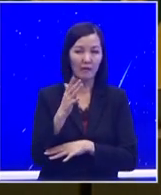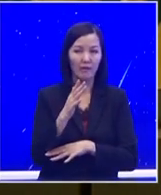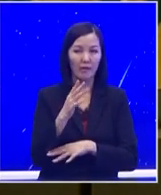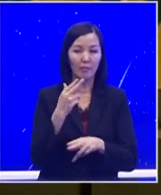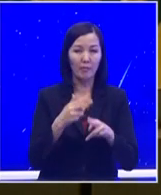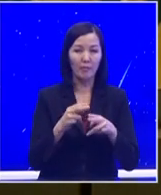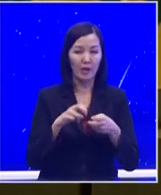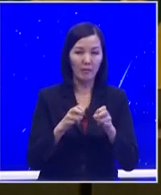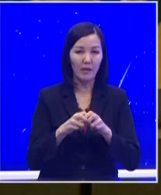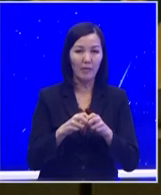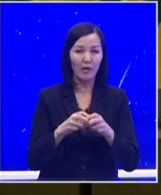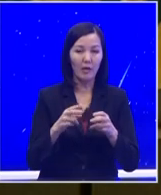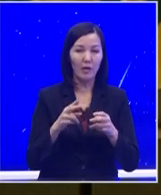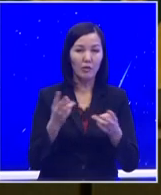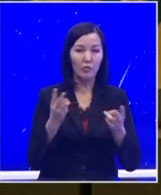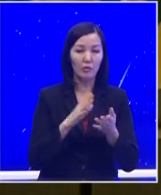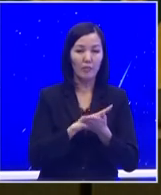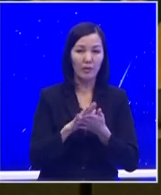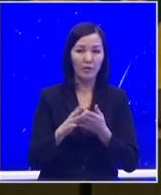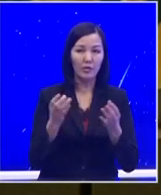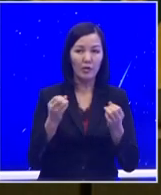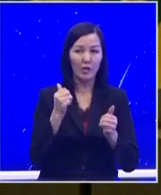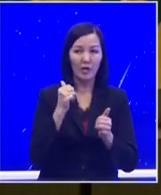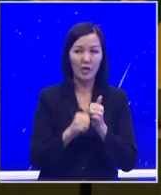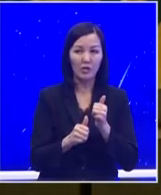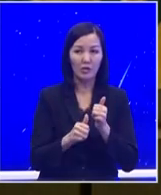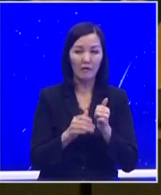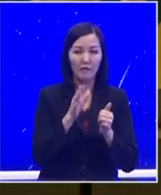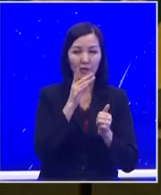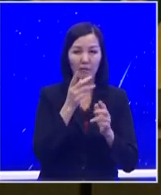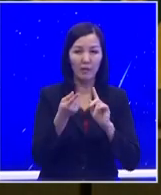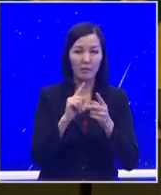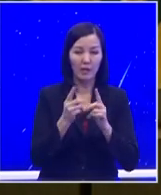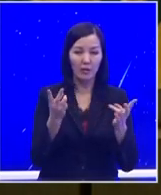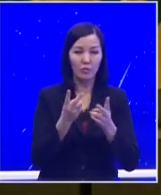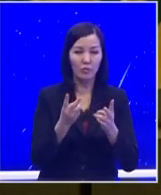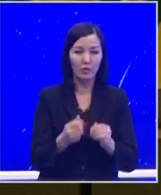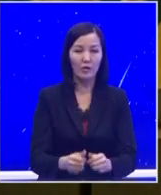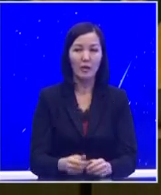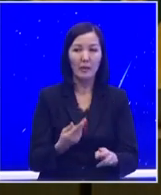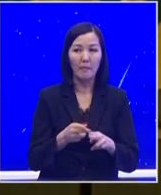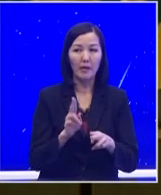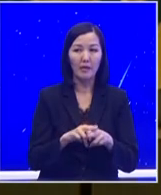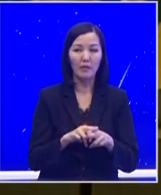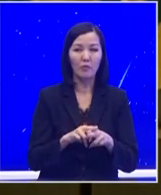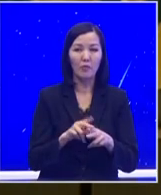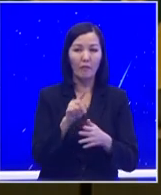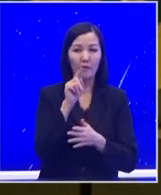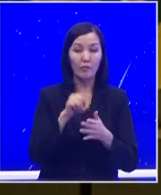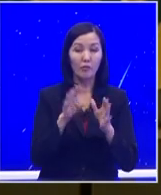только в том, чтобы как его почистить. Надо будет через каждое время его менять, эту систему. Поэтому